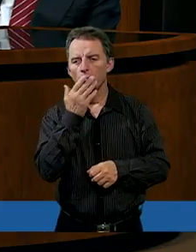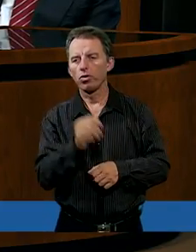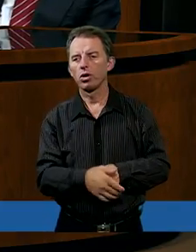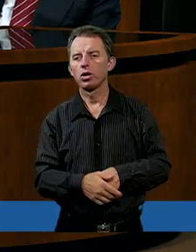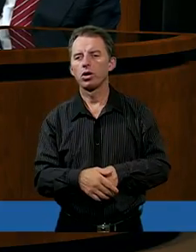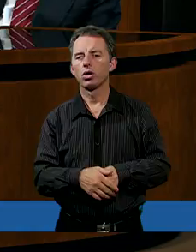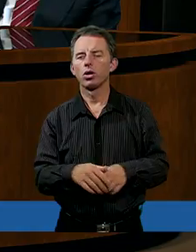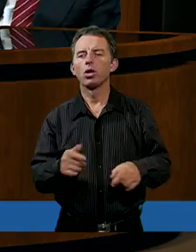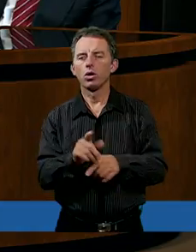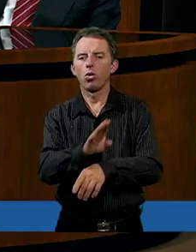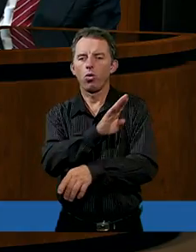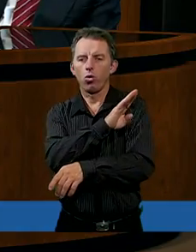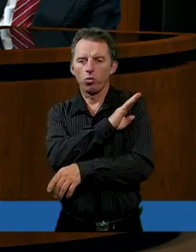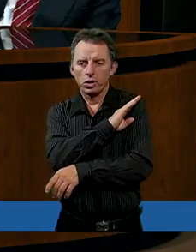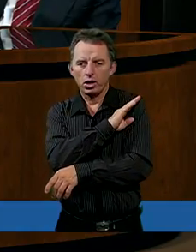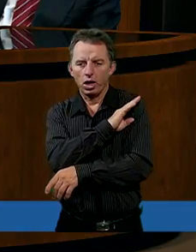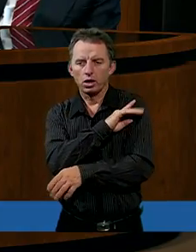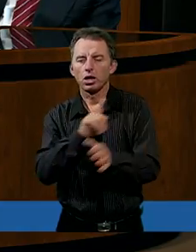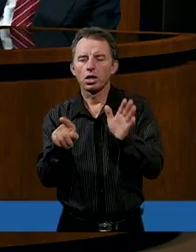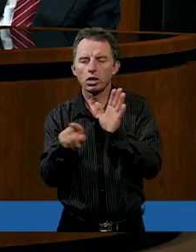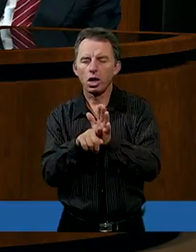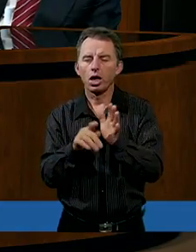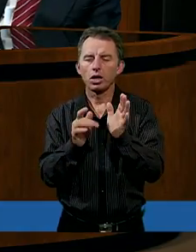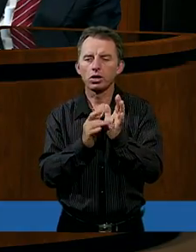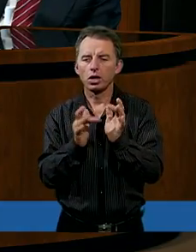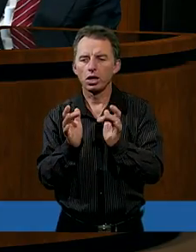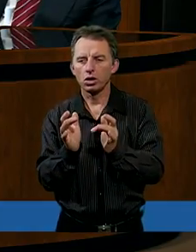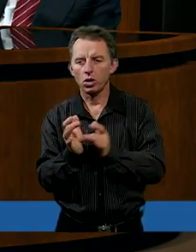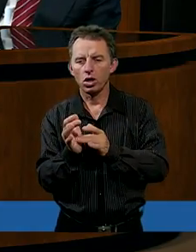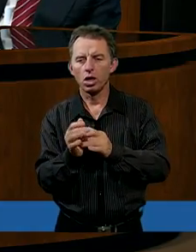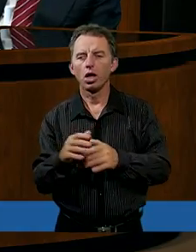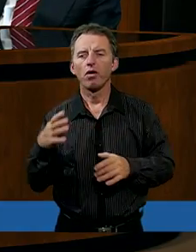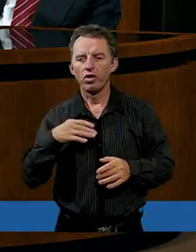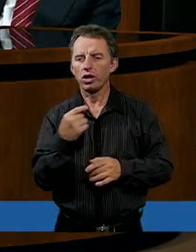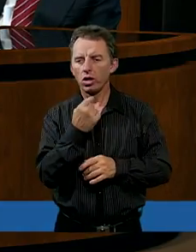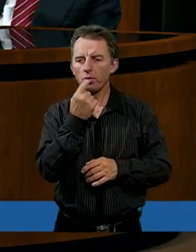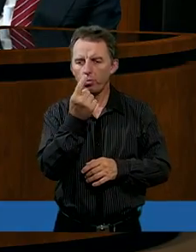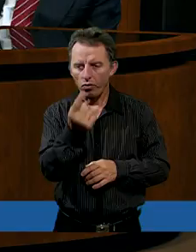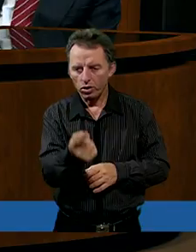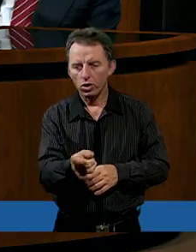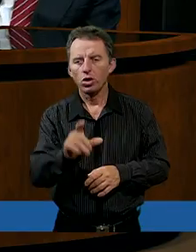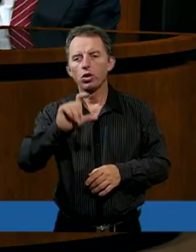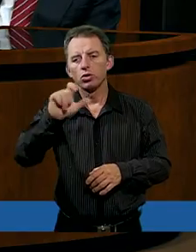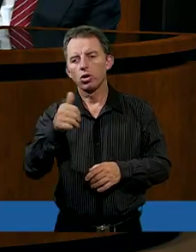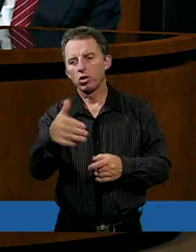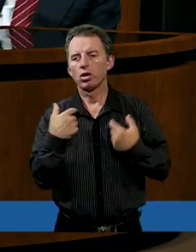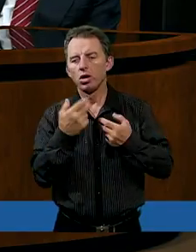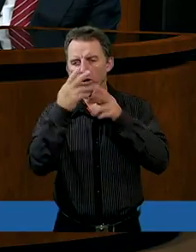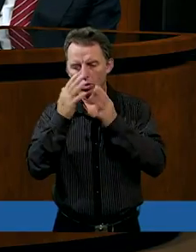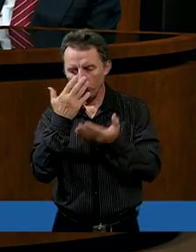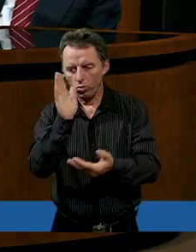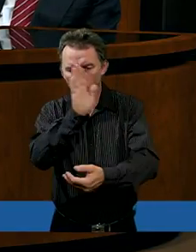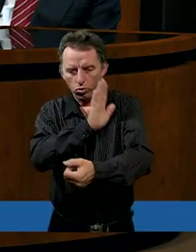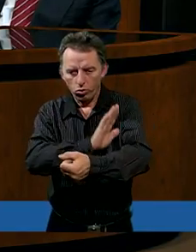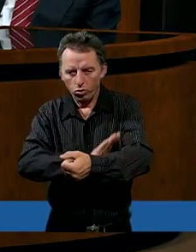mam zaszczyt umierać dla Jezusa Chrystusa. Warto sobie powiedzieć tak, z tej całej wieczności, odkąd się